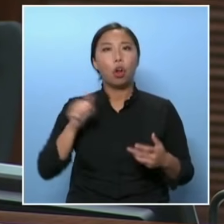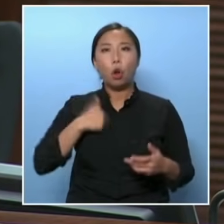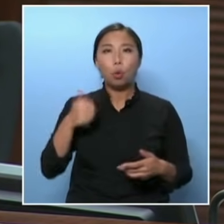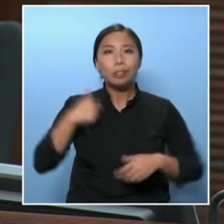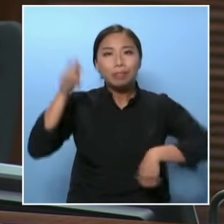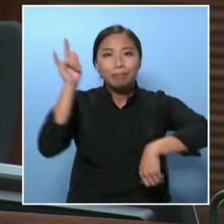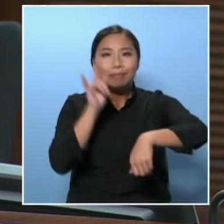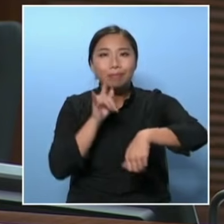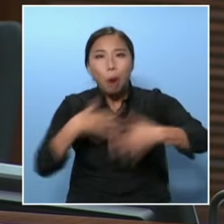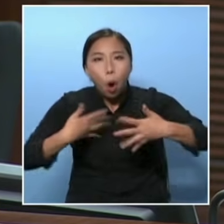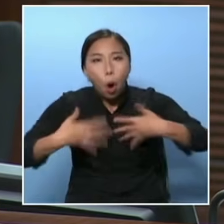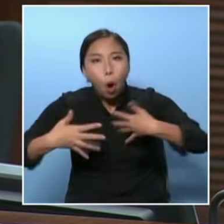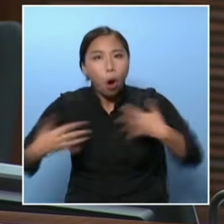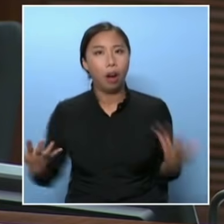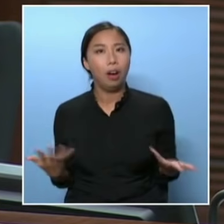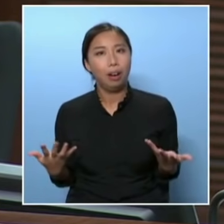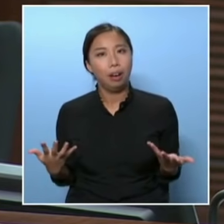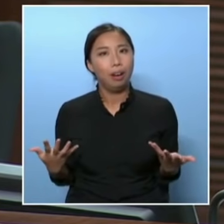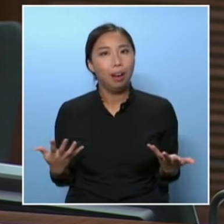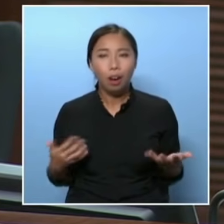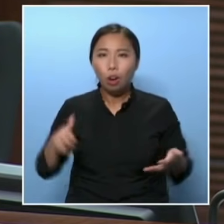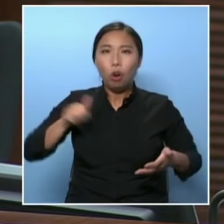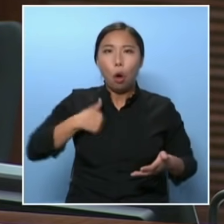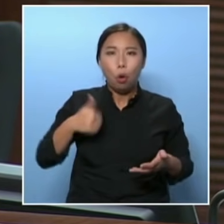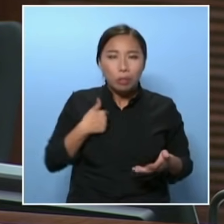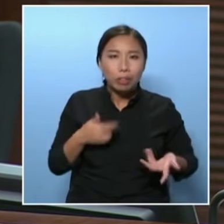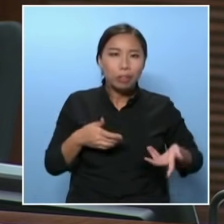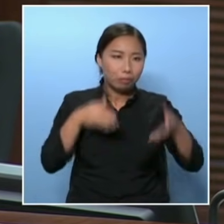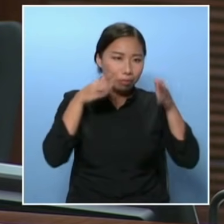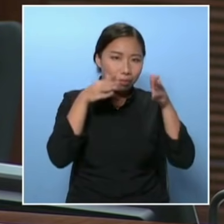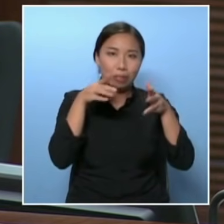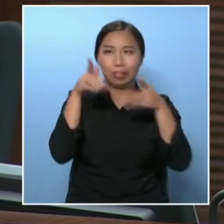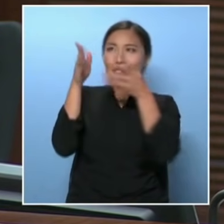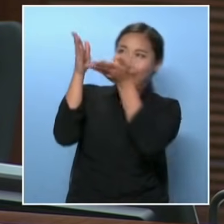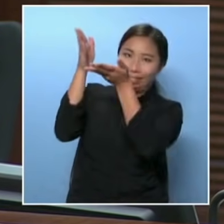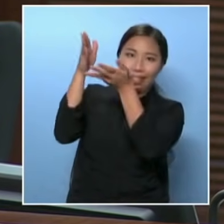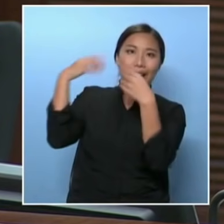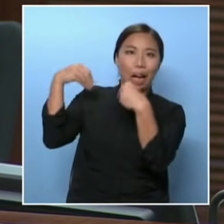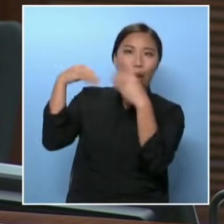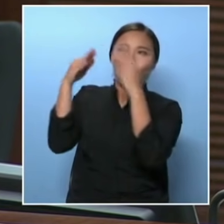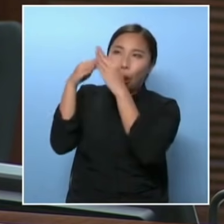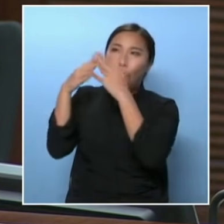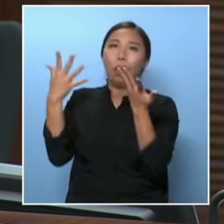閒，老師要應付你教育局同埋